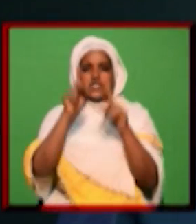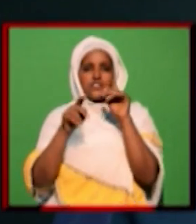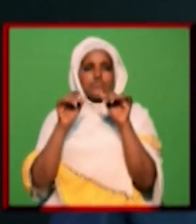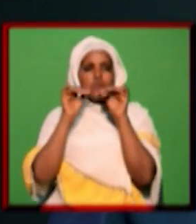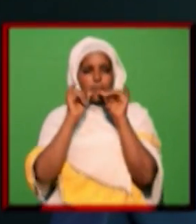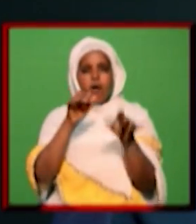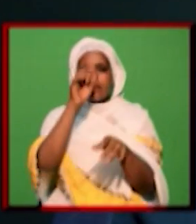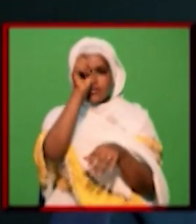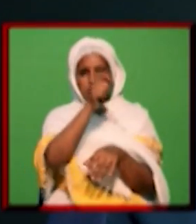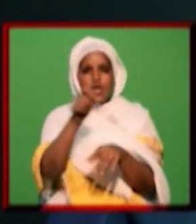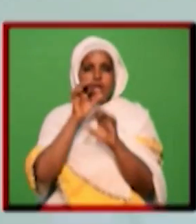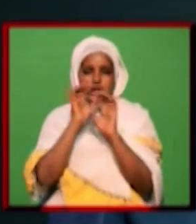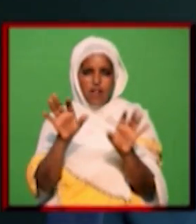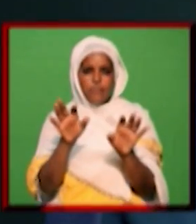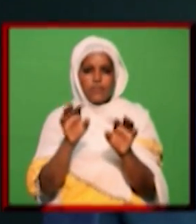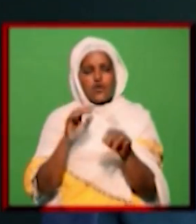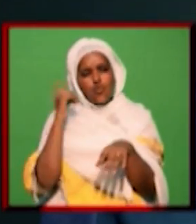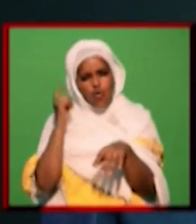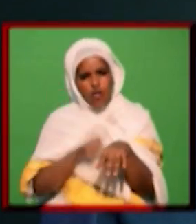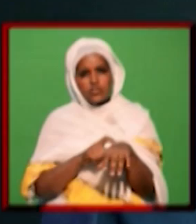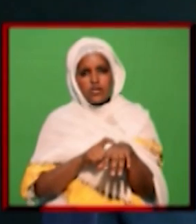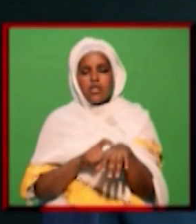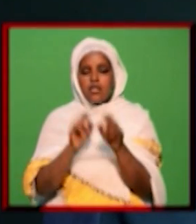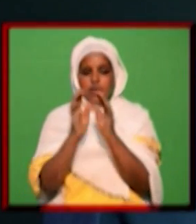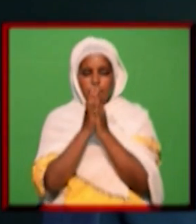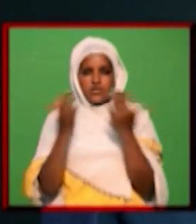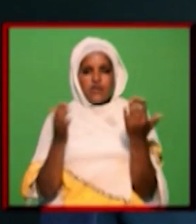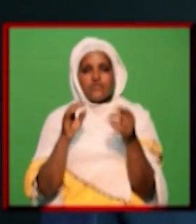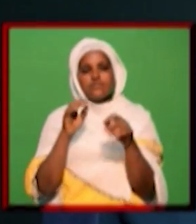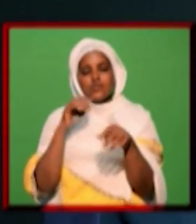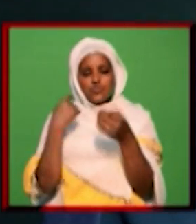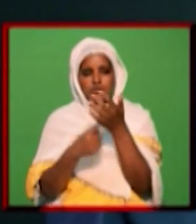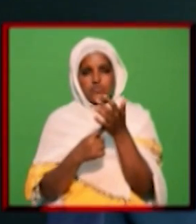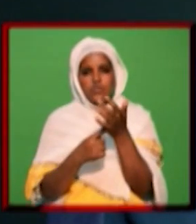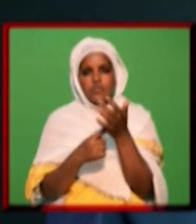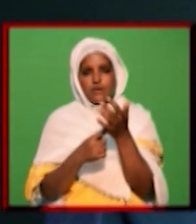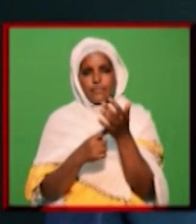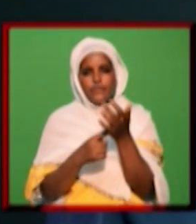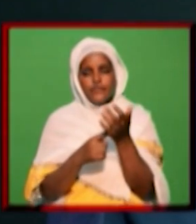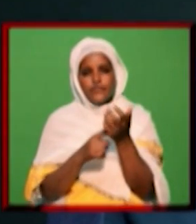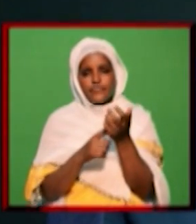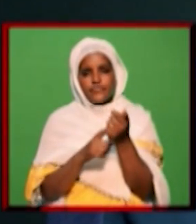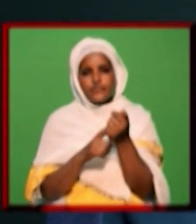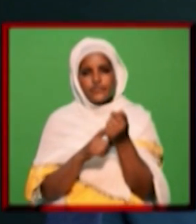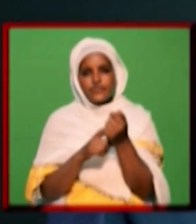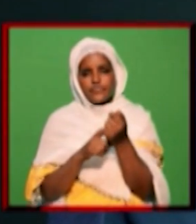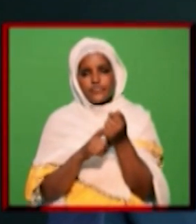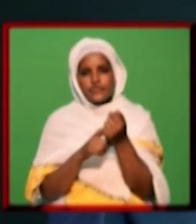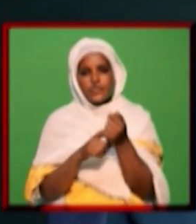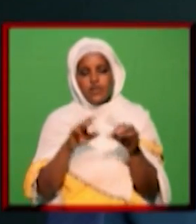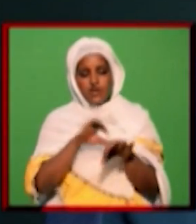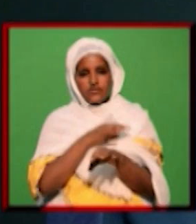አንባርክበትም። ለምን? ካሳ አልተፈጸመም። ሰርክ ጊዜ ወጻት መንፈሱ ወይቤ ተፈጸመ ኩሉ፣ ነፍሱን በገዛ